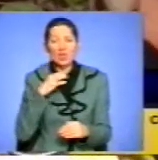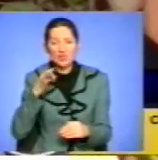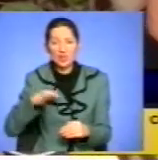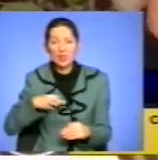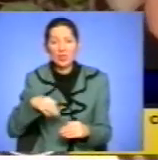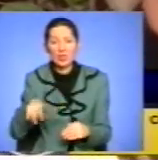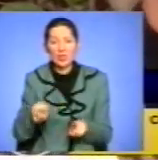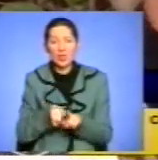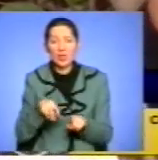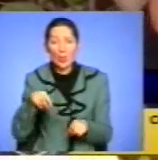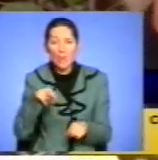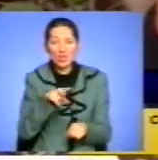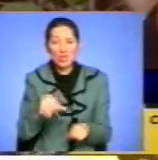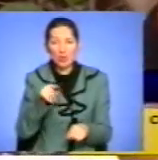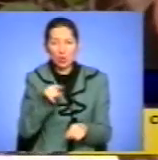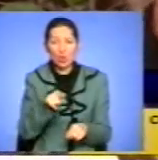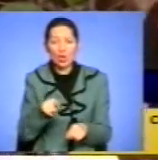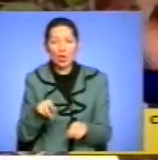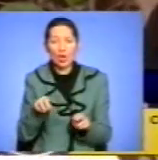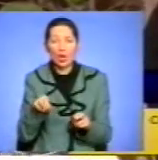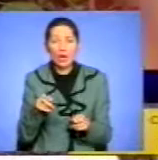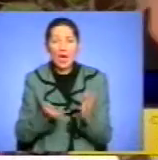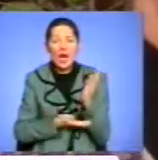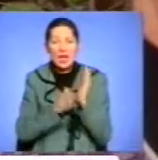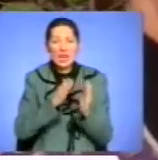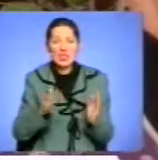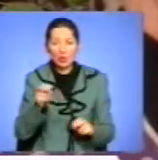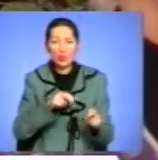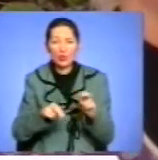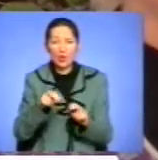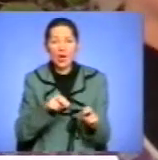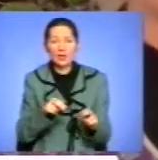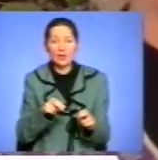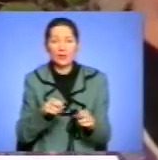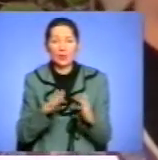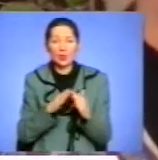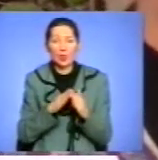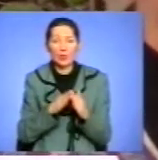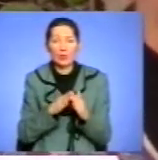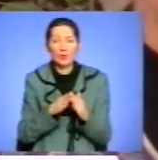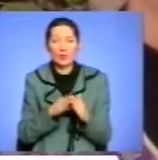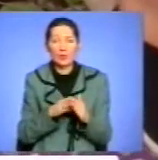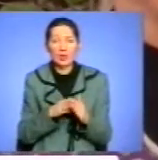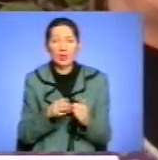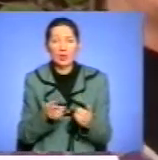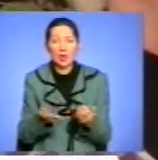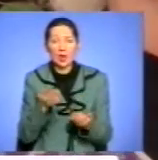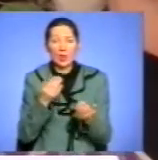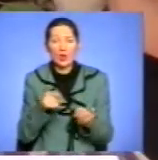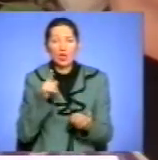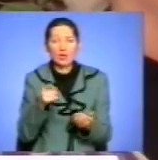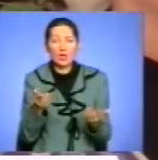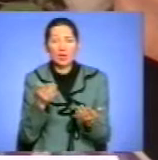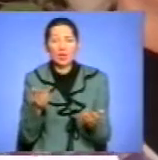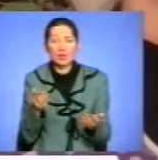так пішли всі туди, так от, лісом трохи, і так аж додому. Я кажу, якщо вже, то зривайте замок. Може, вона там, де вже